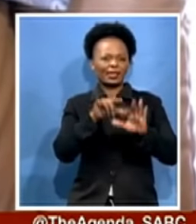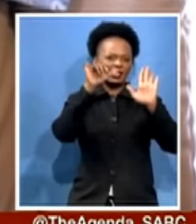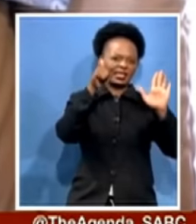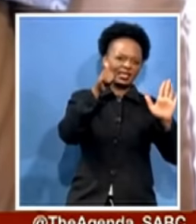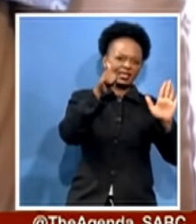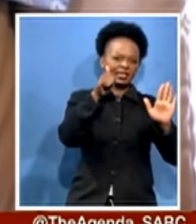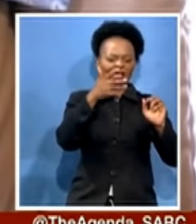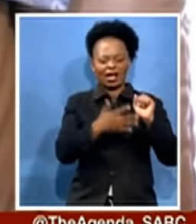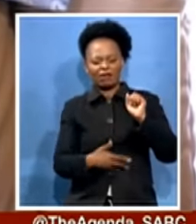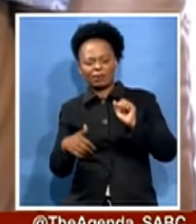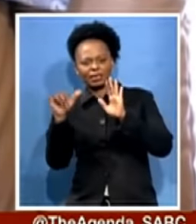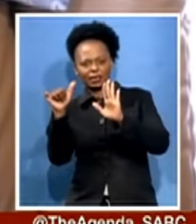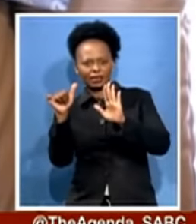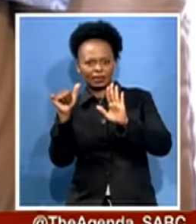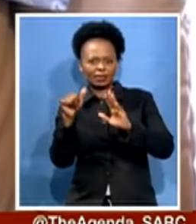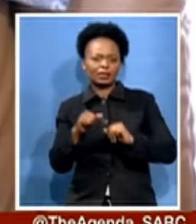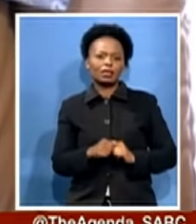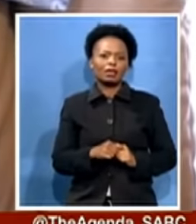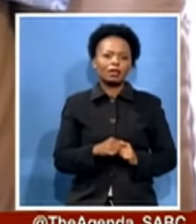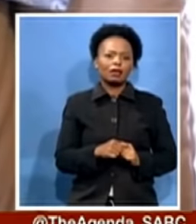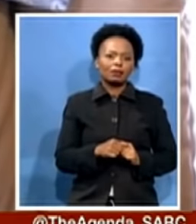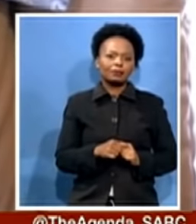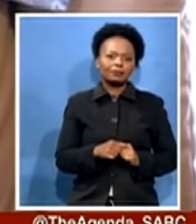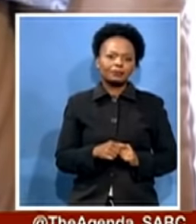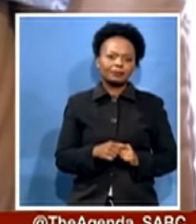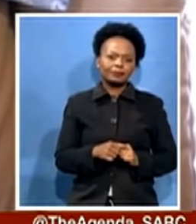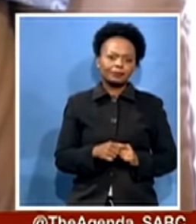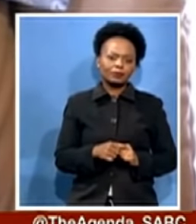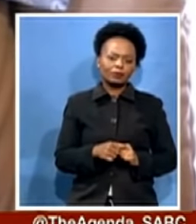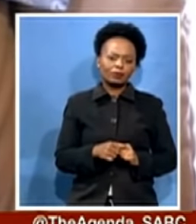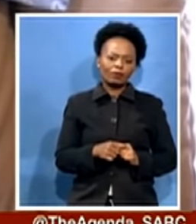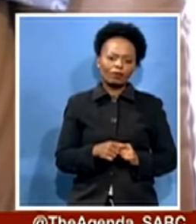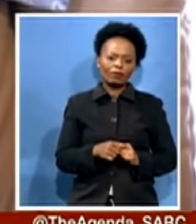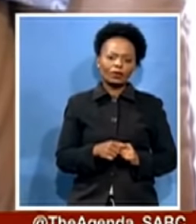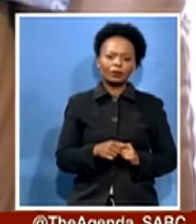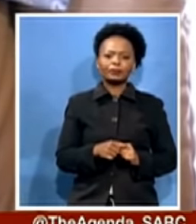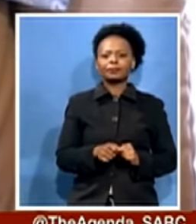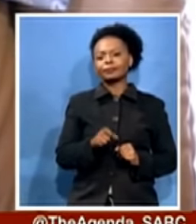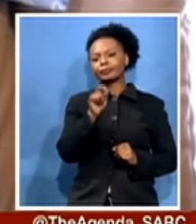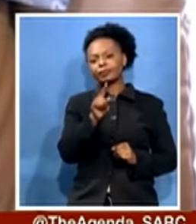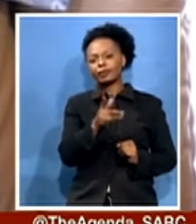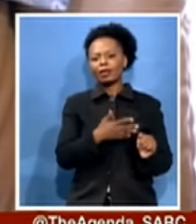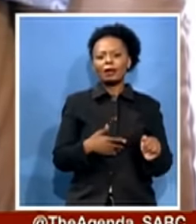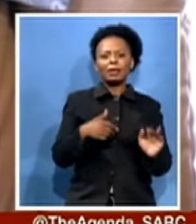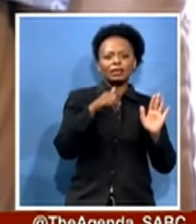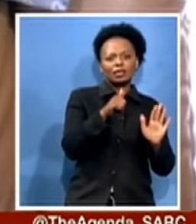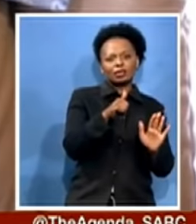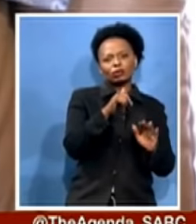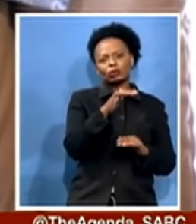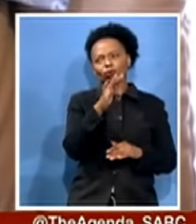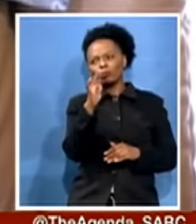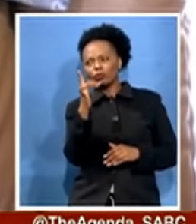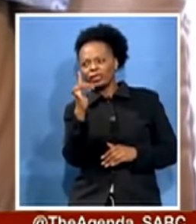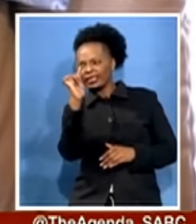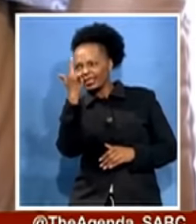Kuthe esikhathini esingengakanani kusuka ku-6:30 ngo-8 wezwa ukuthi uLindani